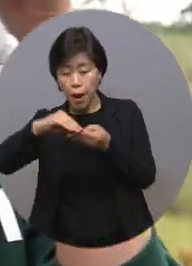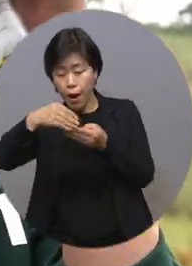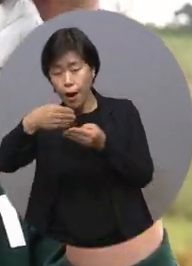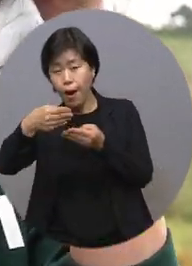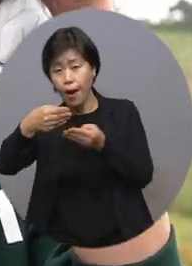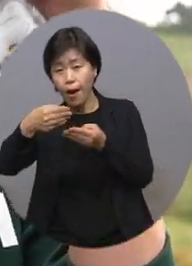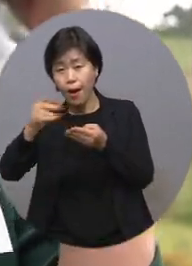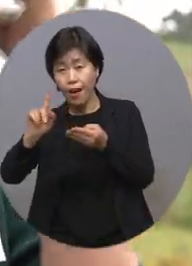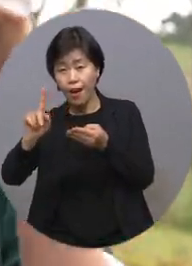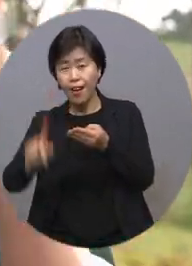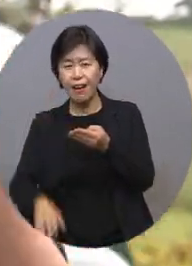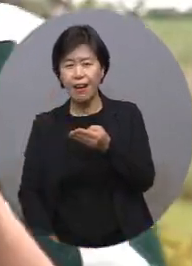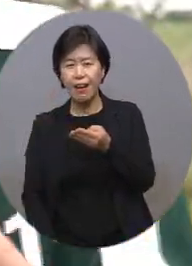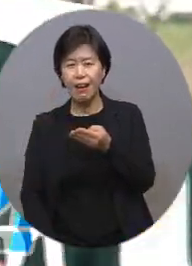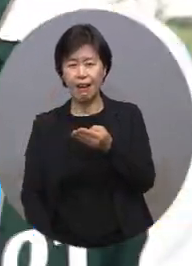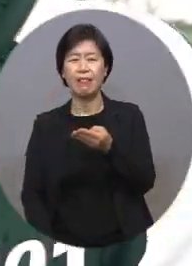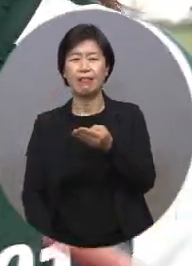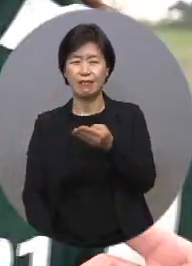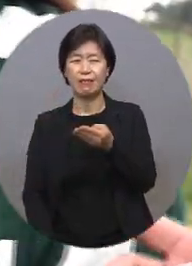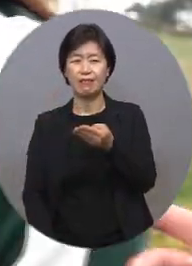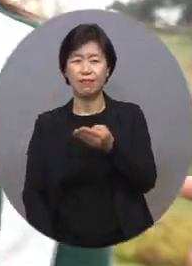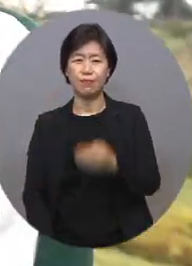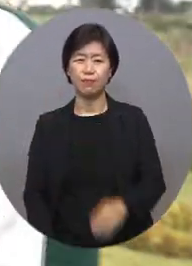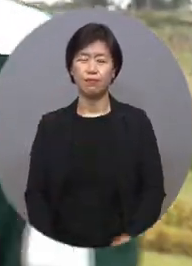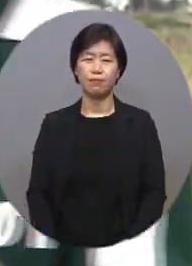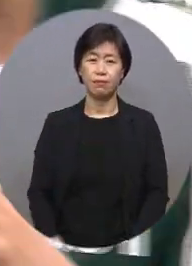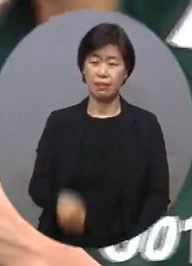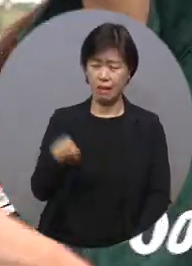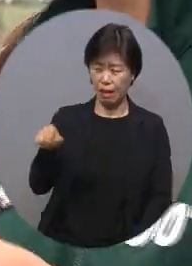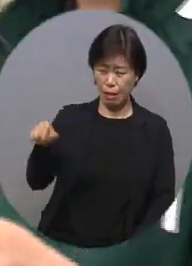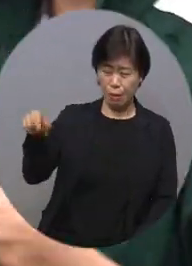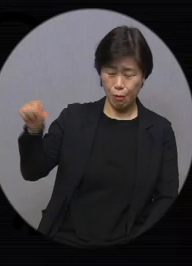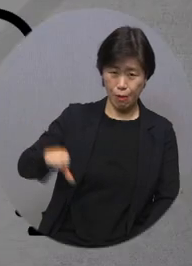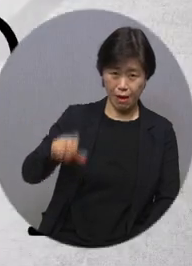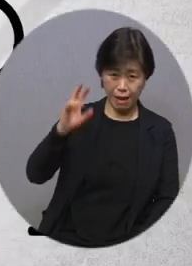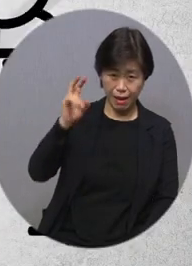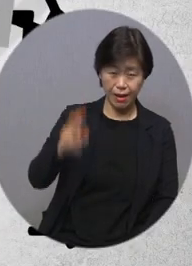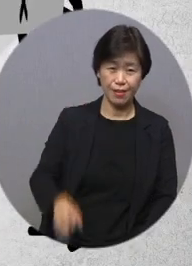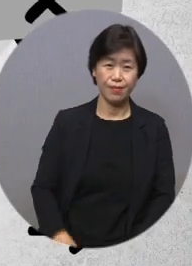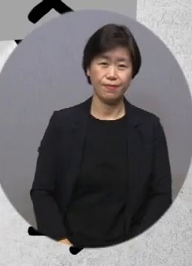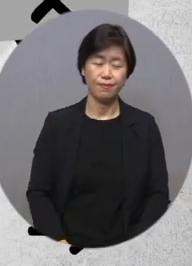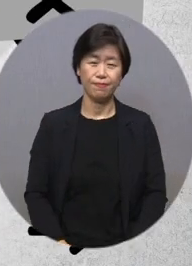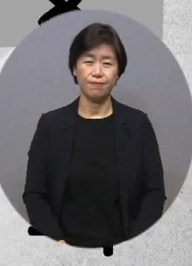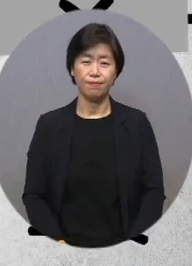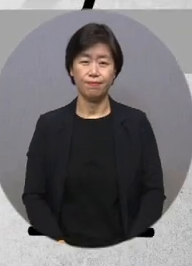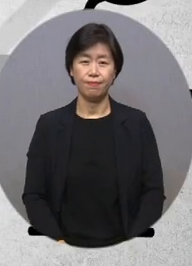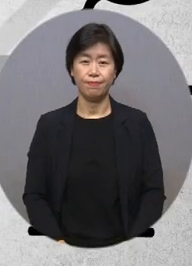아. 이건 없다. 이건 꽝이다. 이거 나중에 이거 좀 먹자.